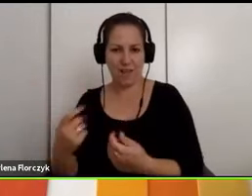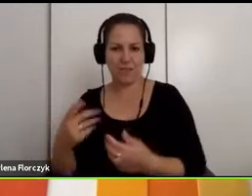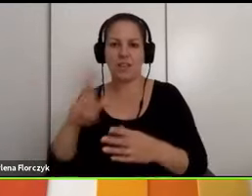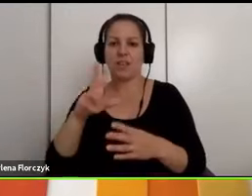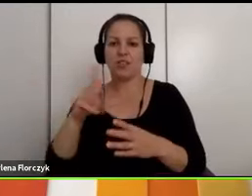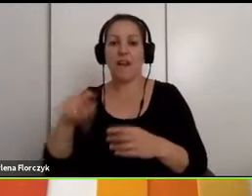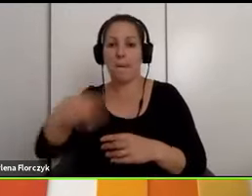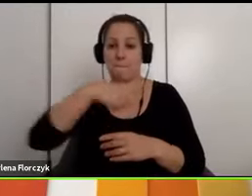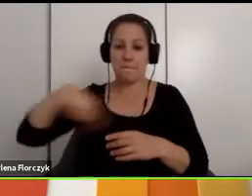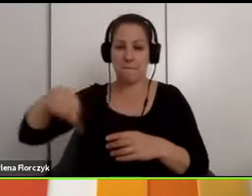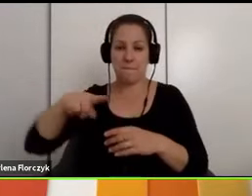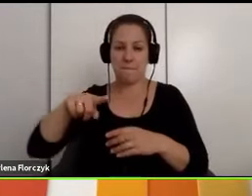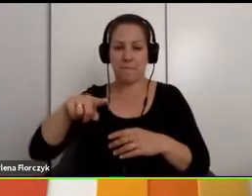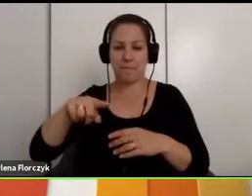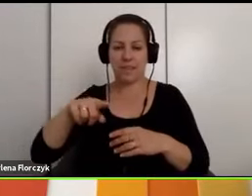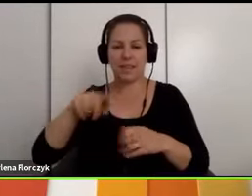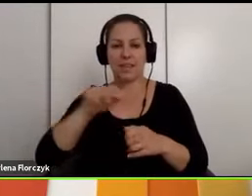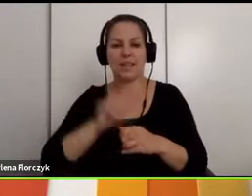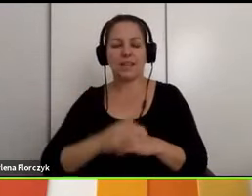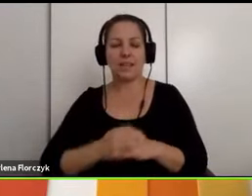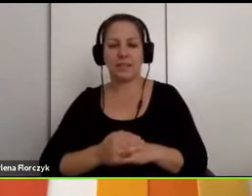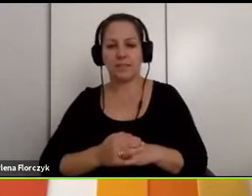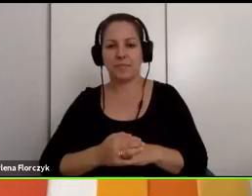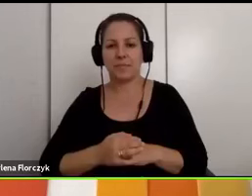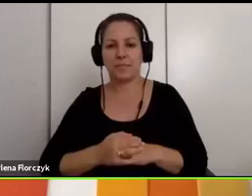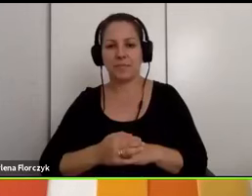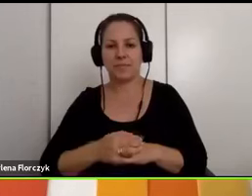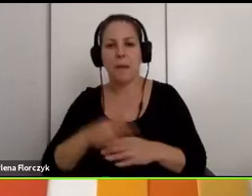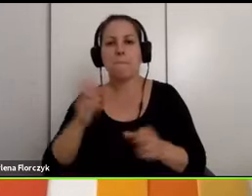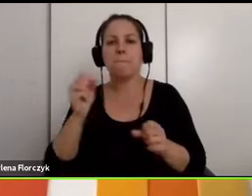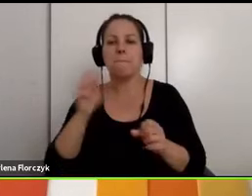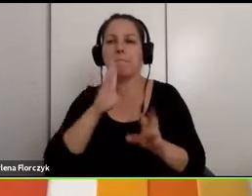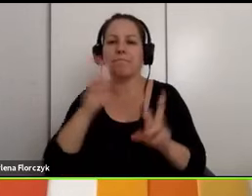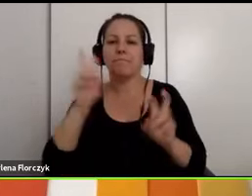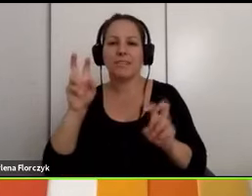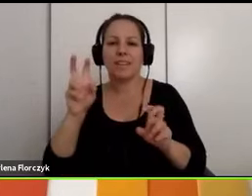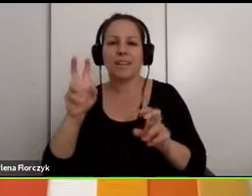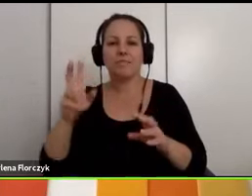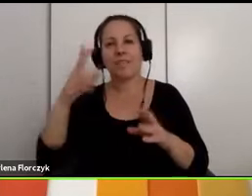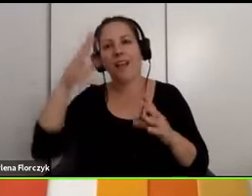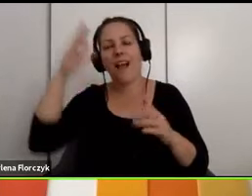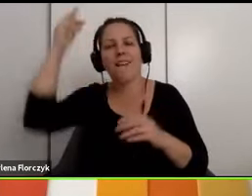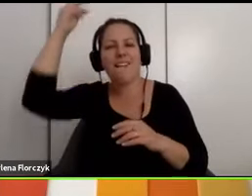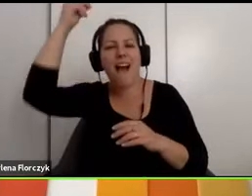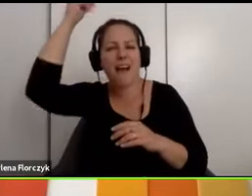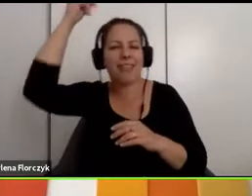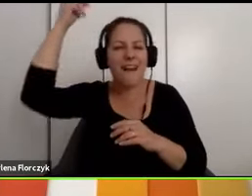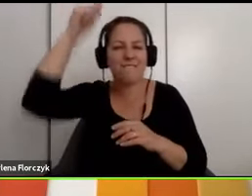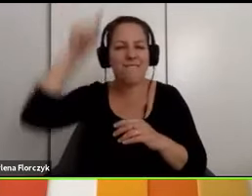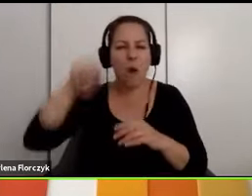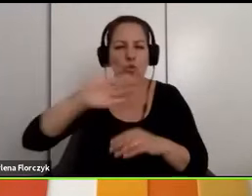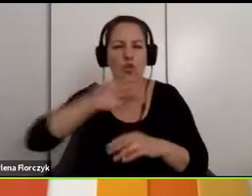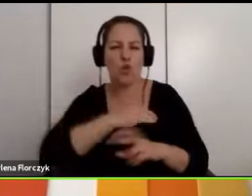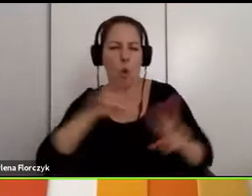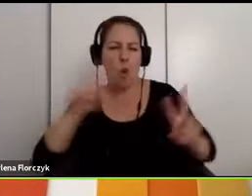że następuje jakiś taki w poważnym tego słowa znaczeniu karnawał szkolny. Odwracają się trochę